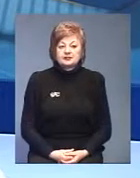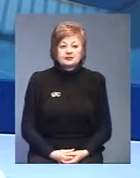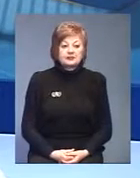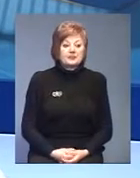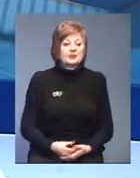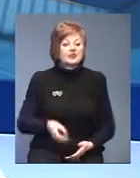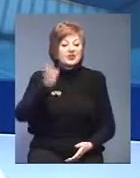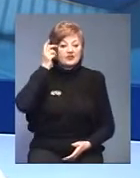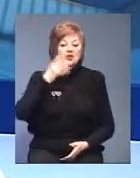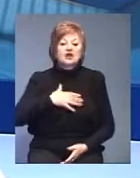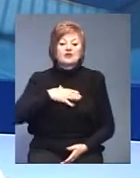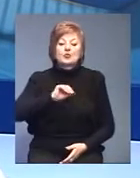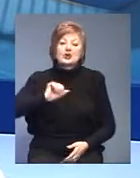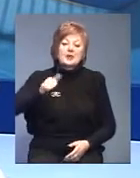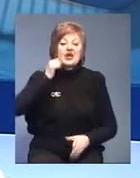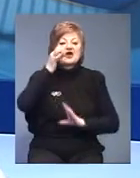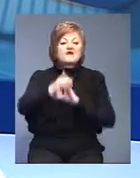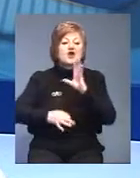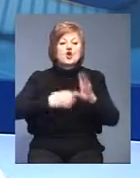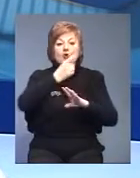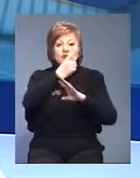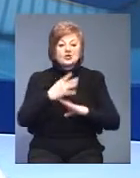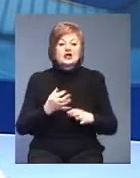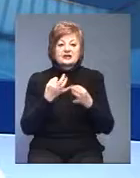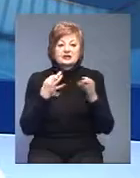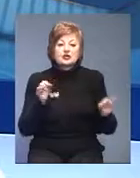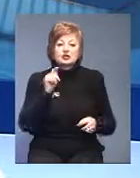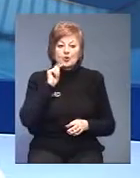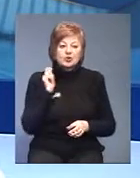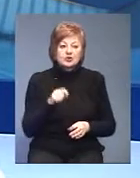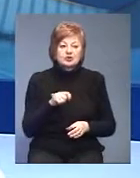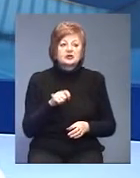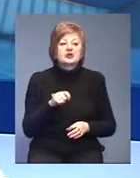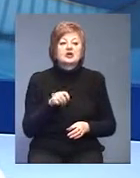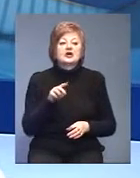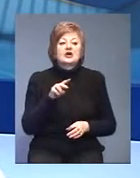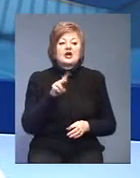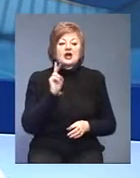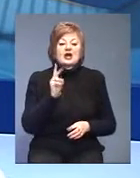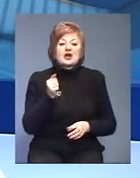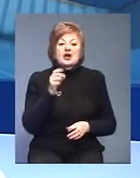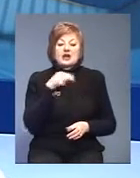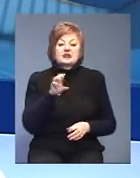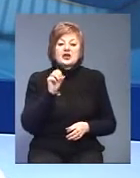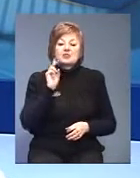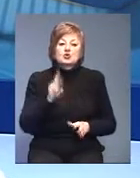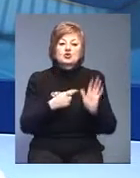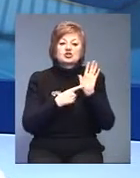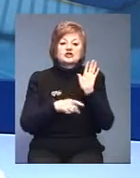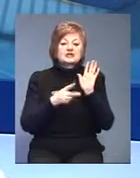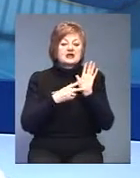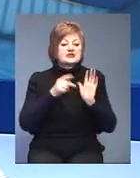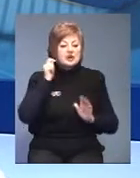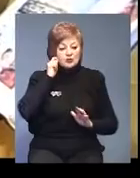У столиці помер перший космонавт Незалежної України. Леонідові Каденюку було 67 років.